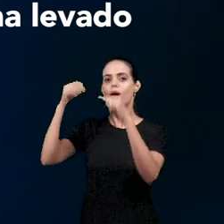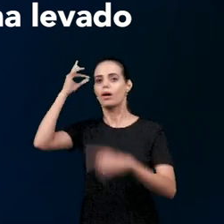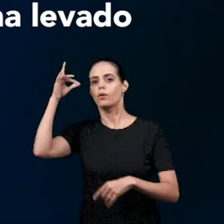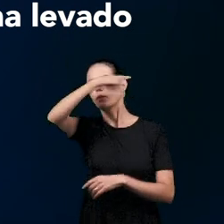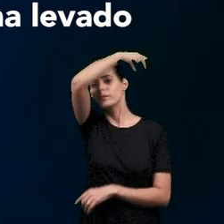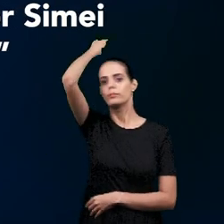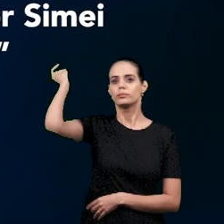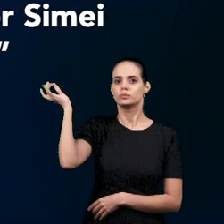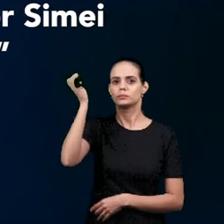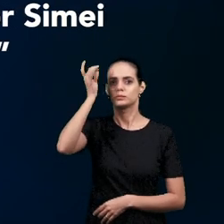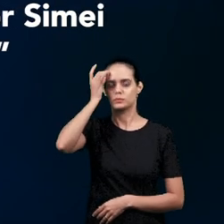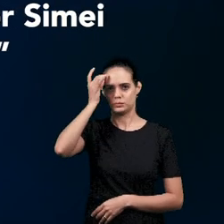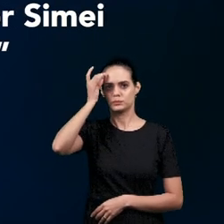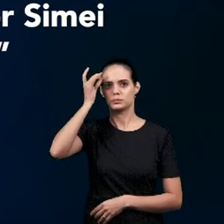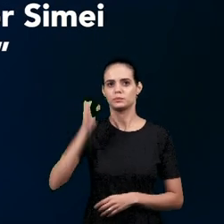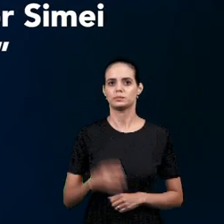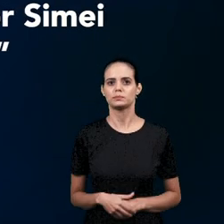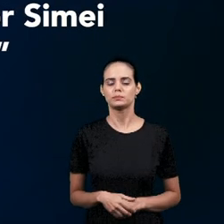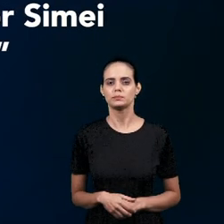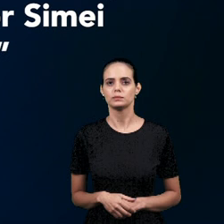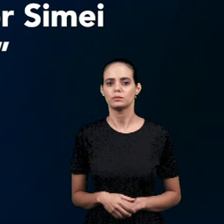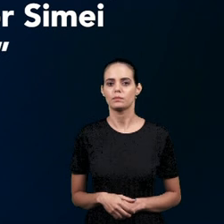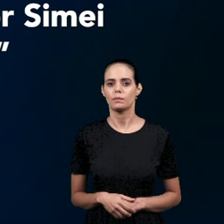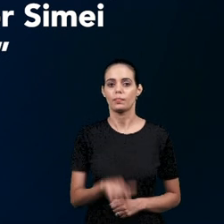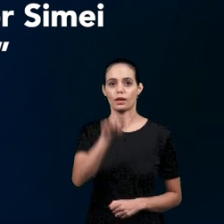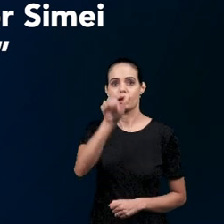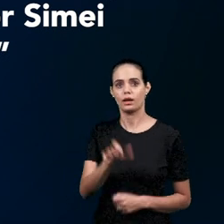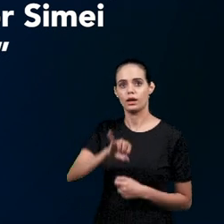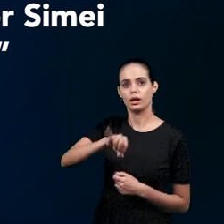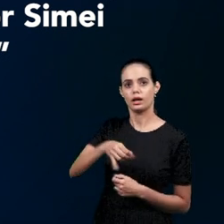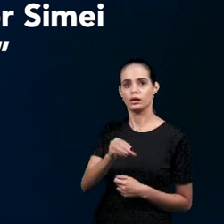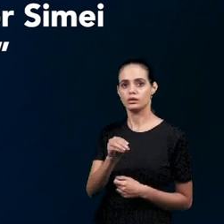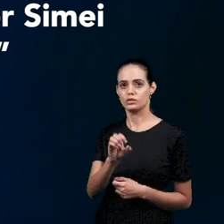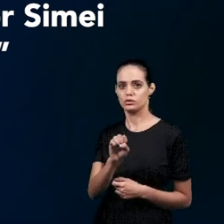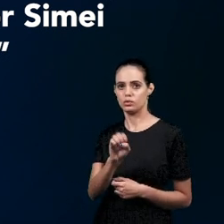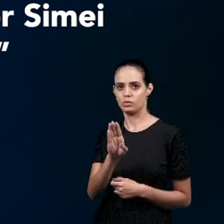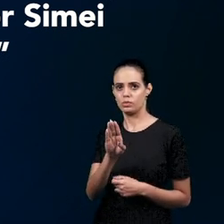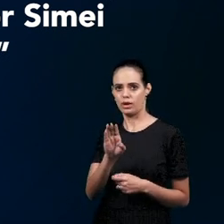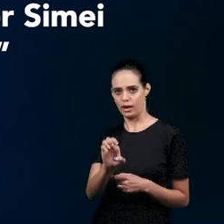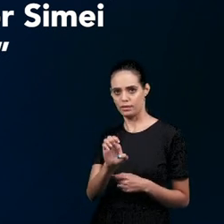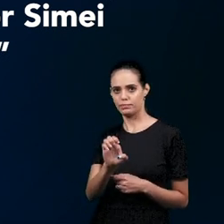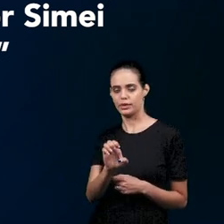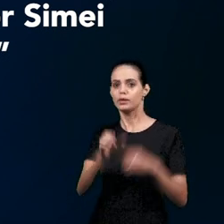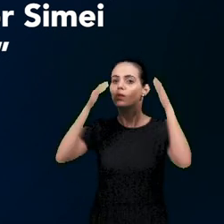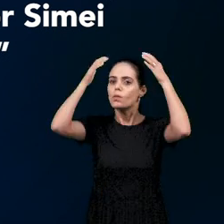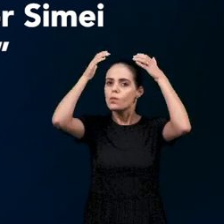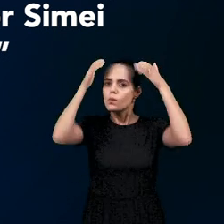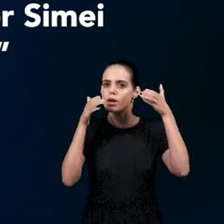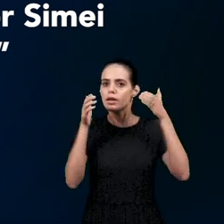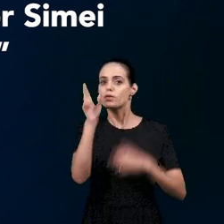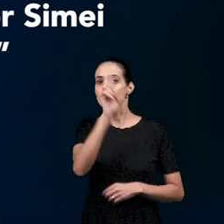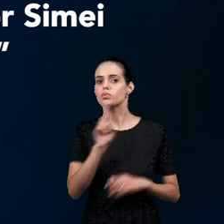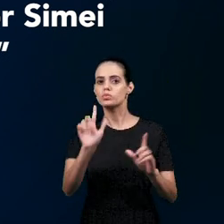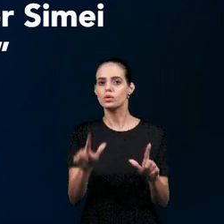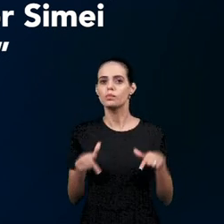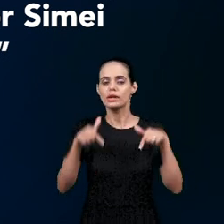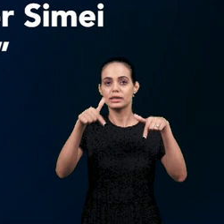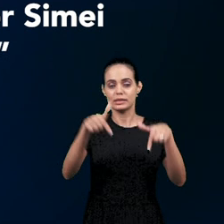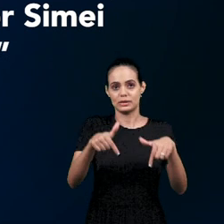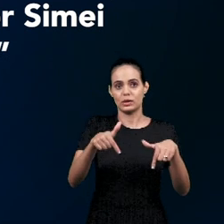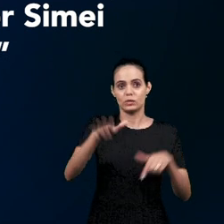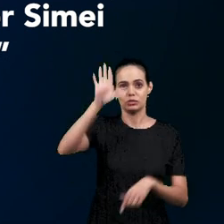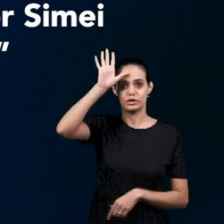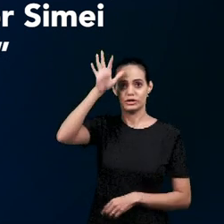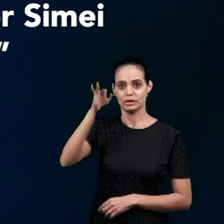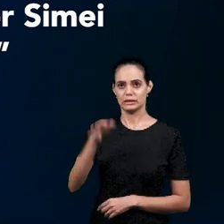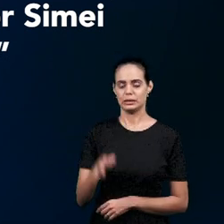l'Alliance. Dans le cas de Joab, le roi a utilisé les opérations de discernement et de forteresse,